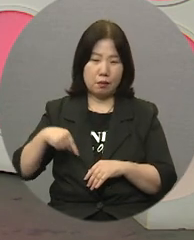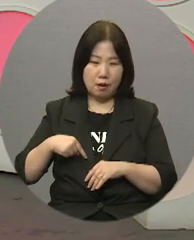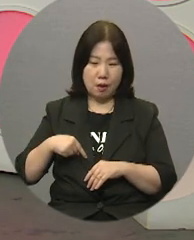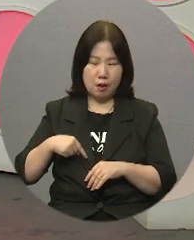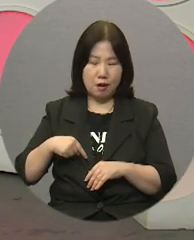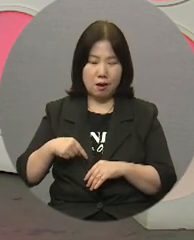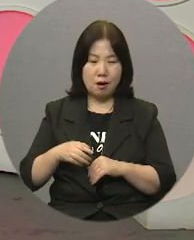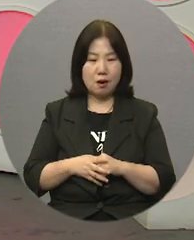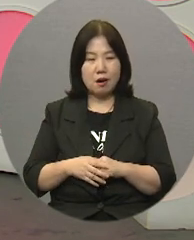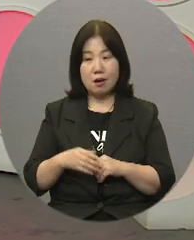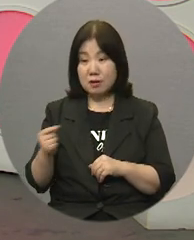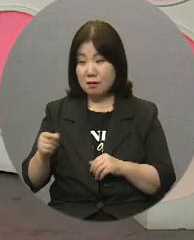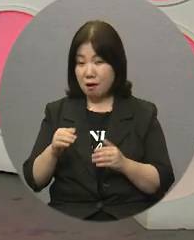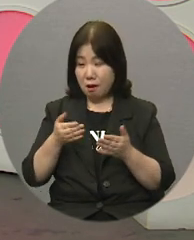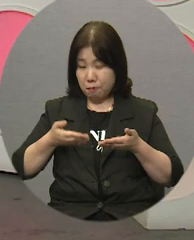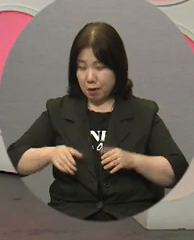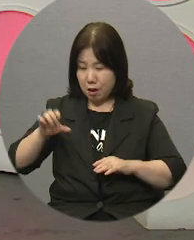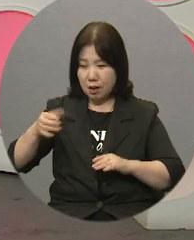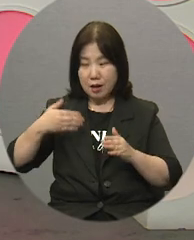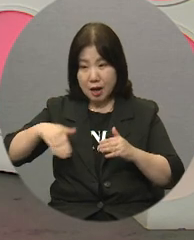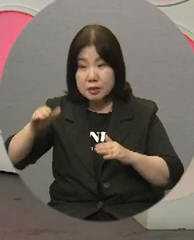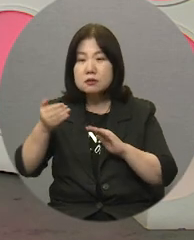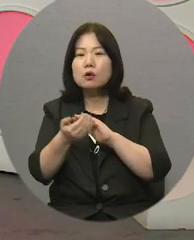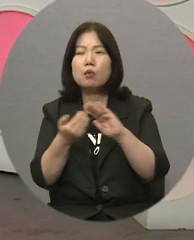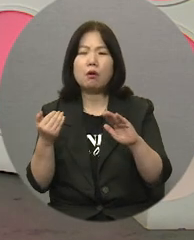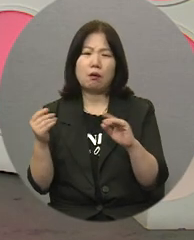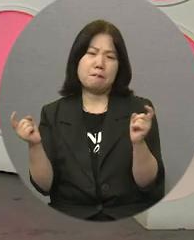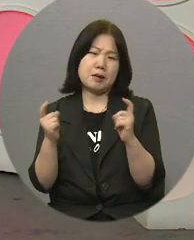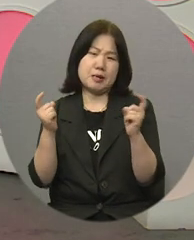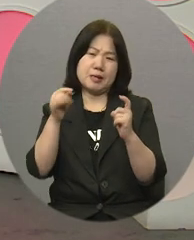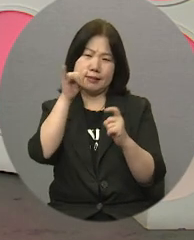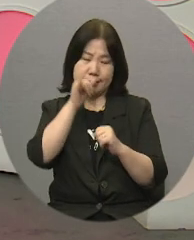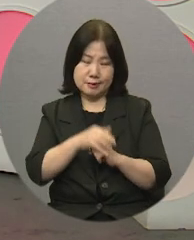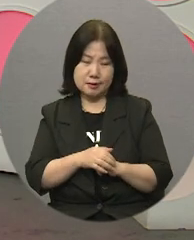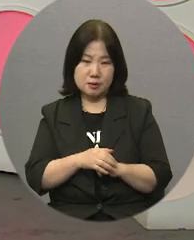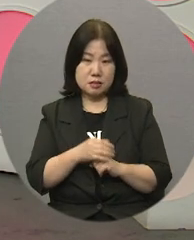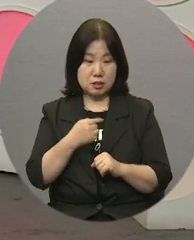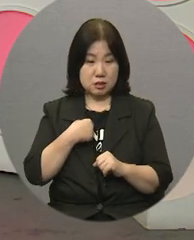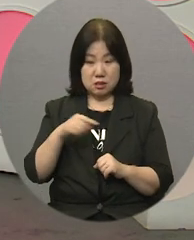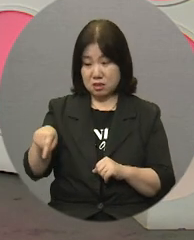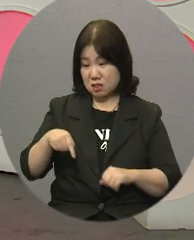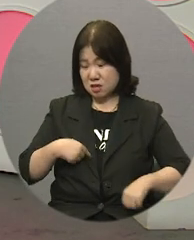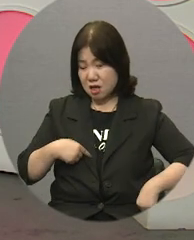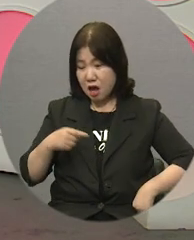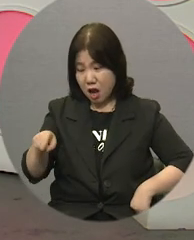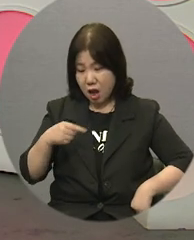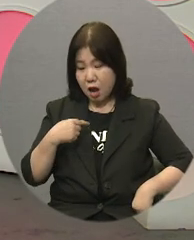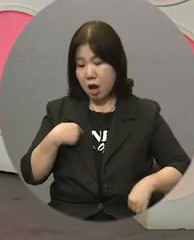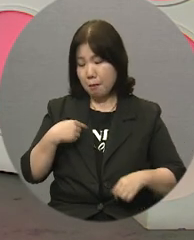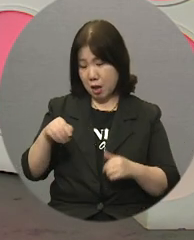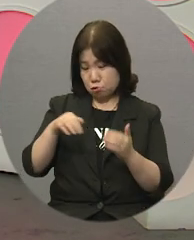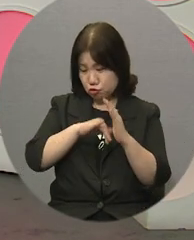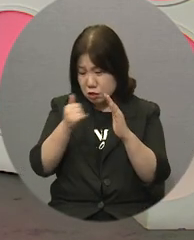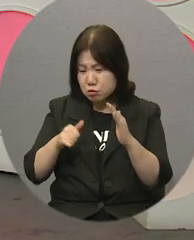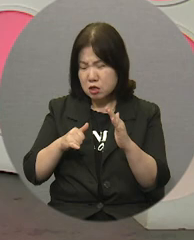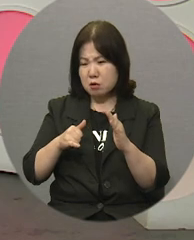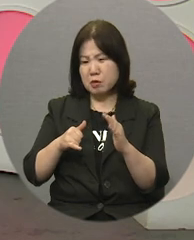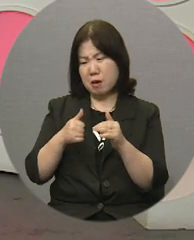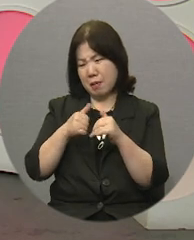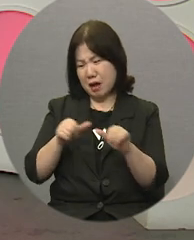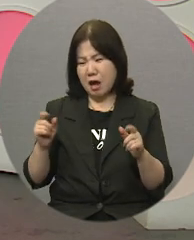고향에 가기 전 저는 쌓인 원망을 쏟아냈습니다. 우리 집 분위기를 망치는 게 나야?